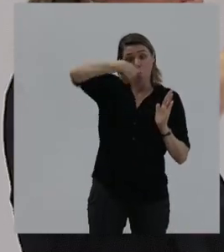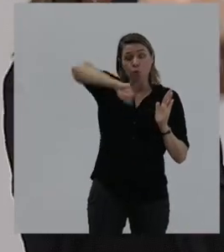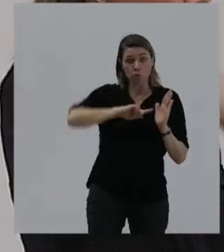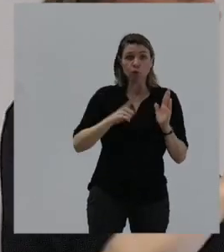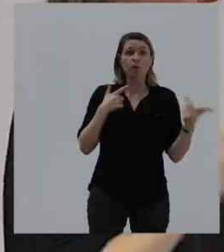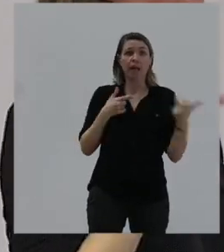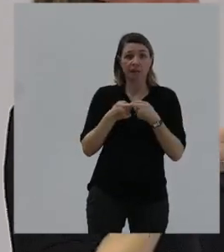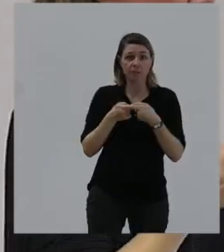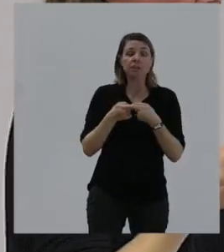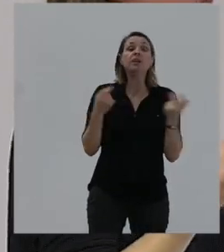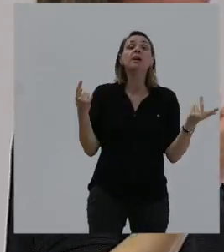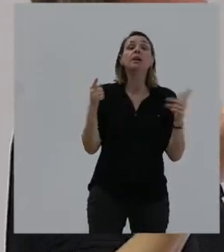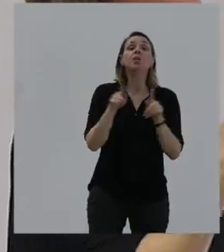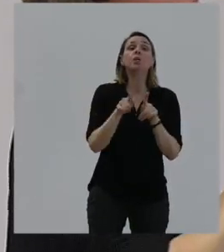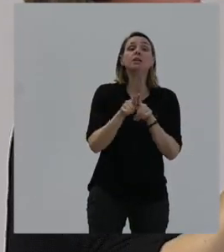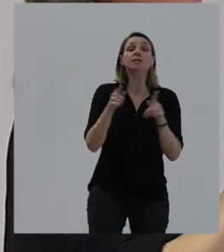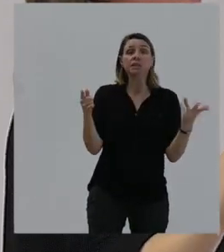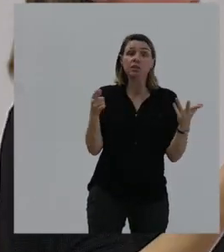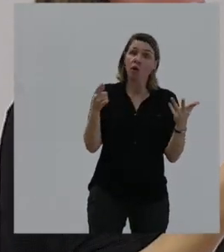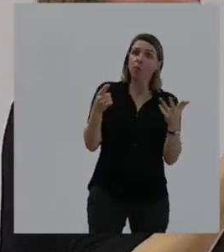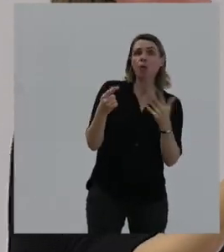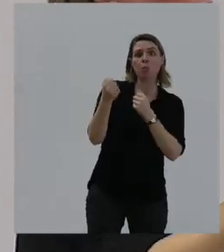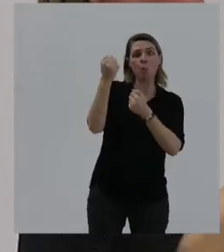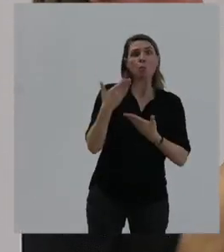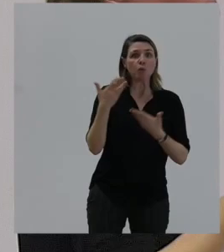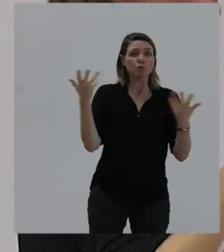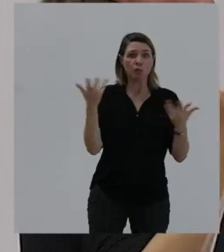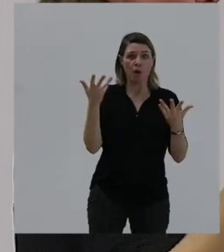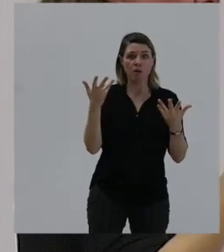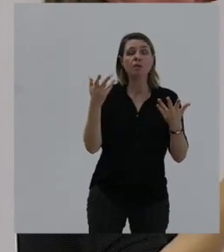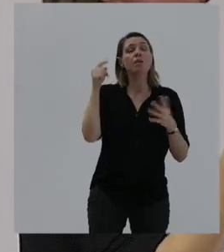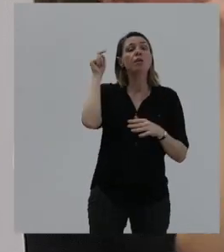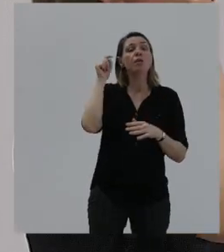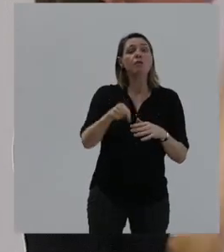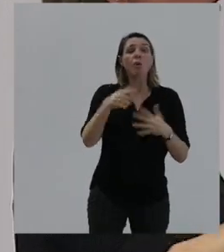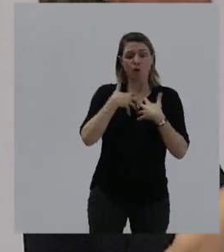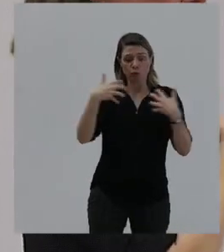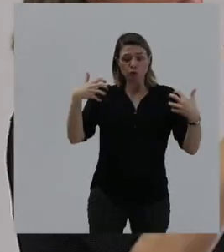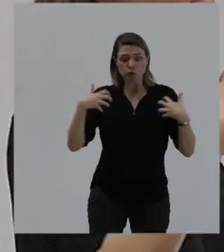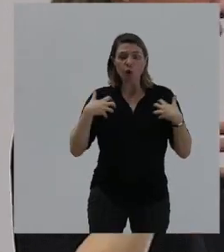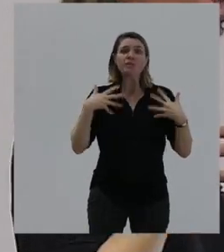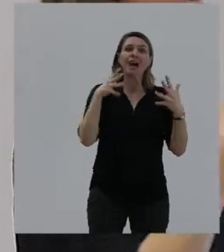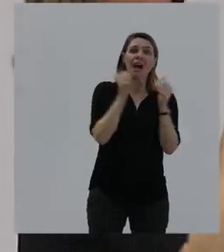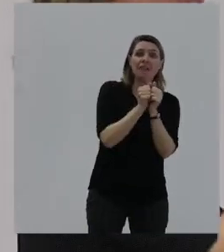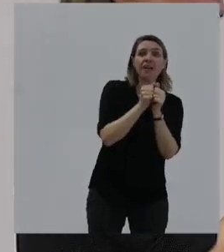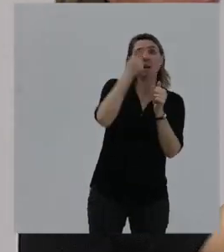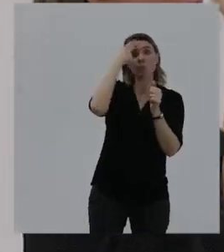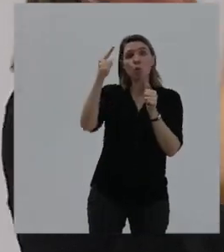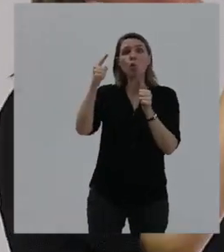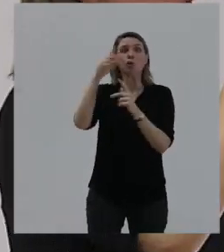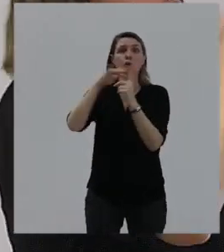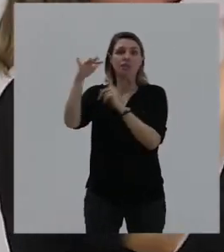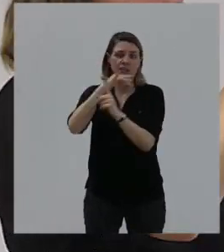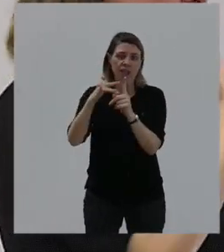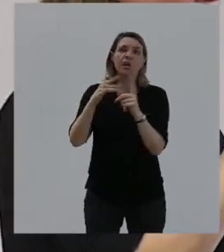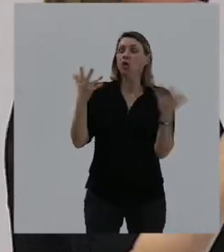correspond et qui, de surcroît, nous invite à aller frontalement du côté de la science avec et pour la société. Et je sais que Caroline y est très